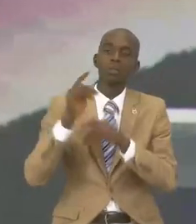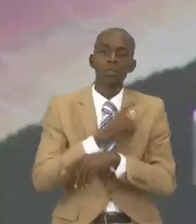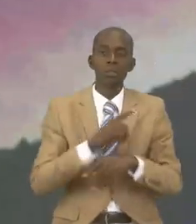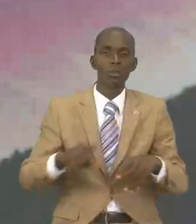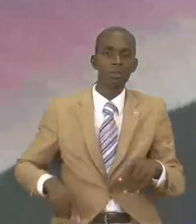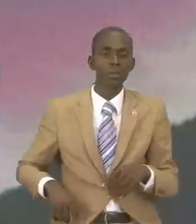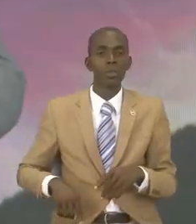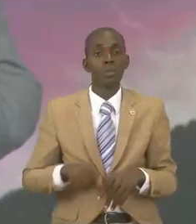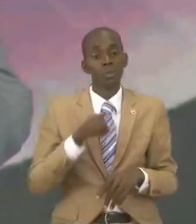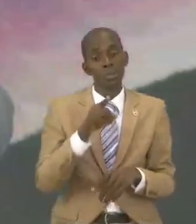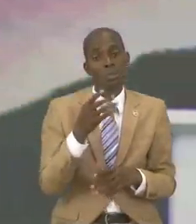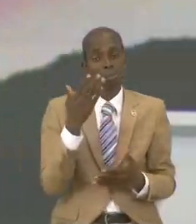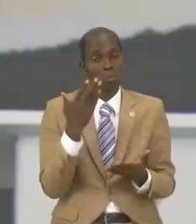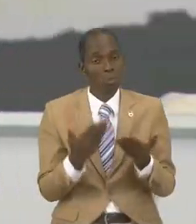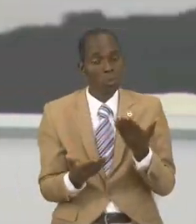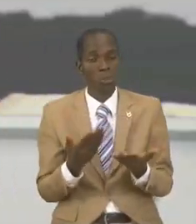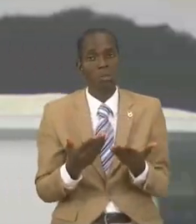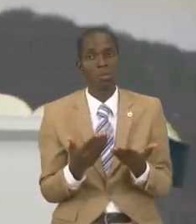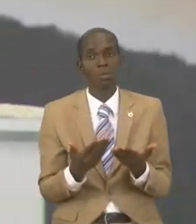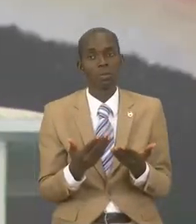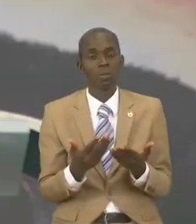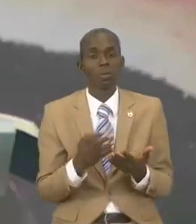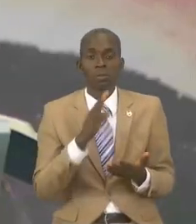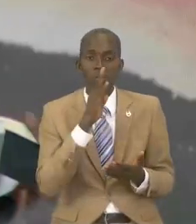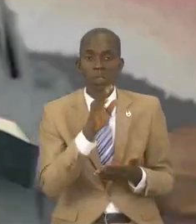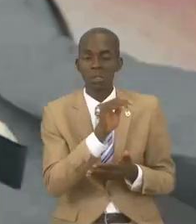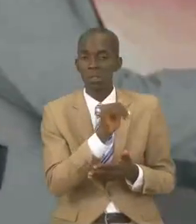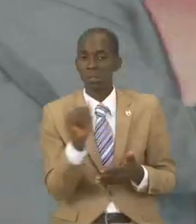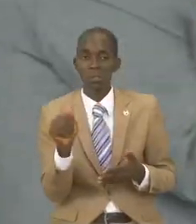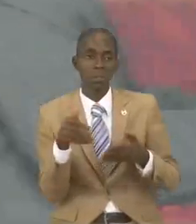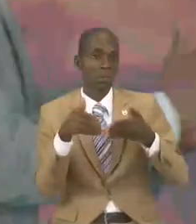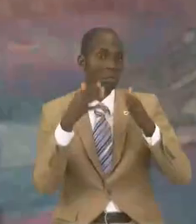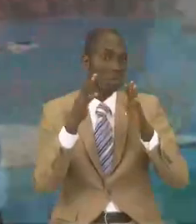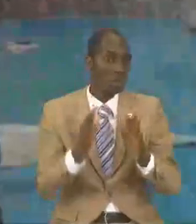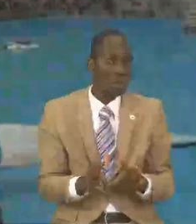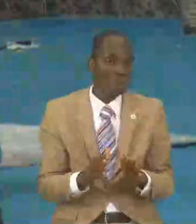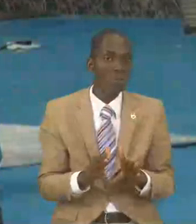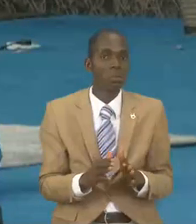Seigneur. Vous pouvez tenir, occuper une position